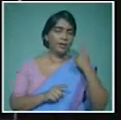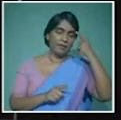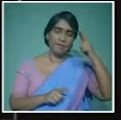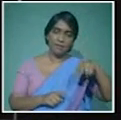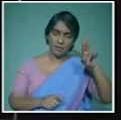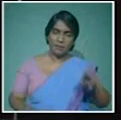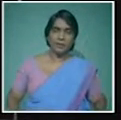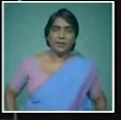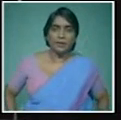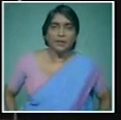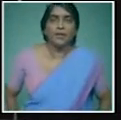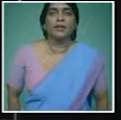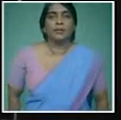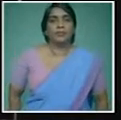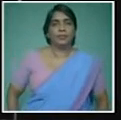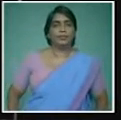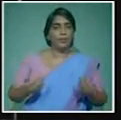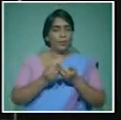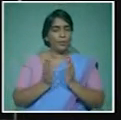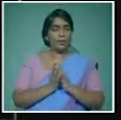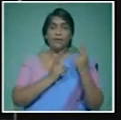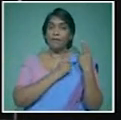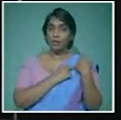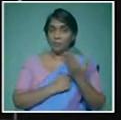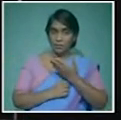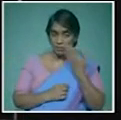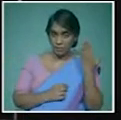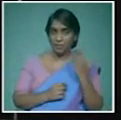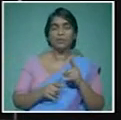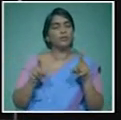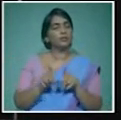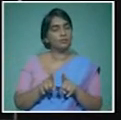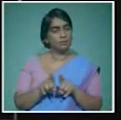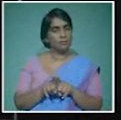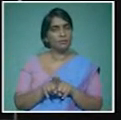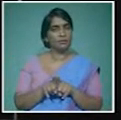විශ්වාස කරනවා. තමන්ට වගකීමක් දැරිය හැකි, ඒ වගේම